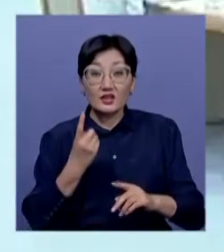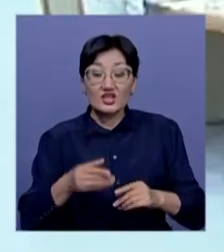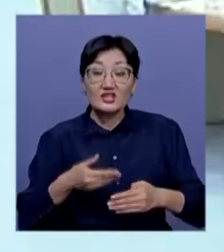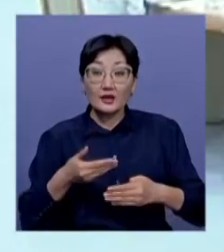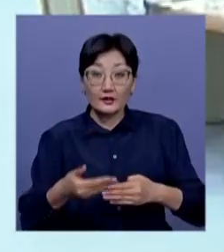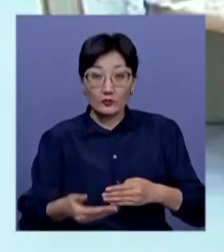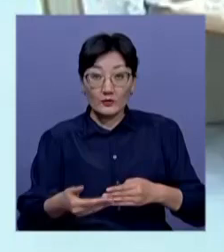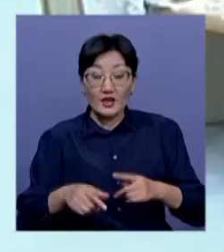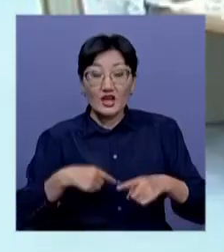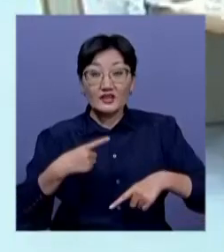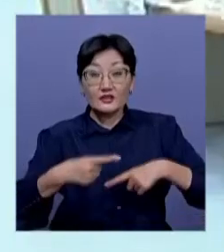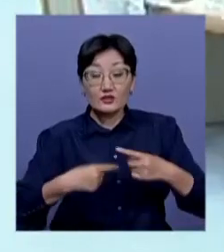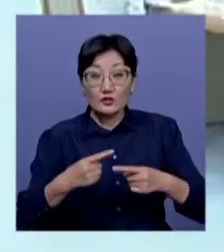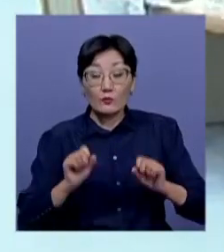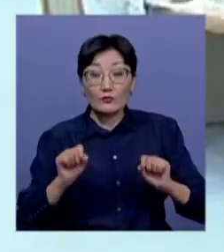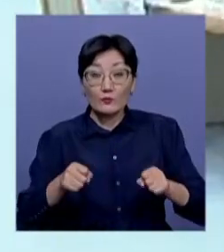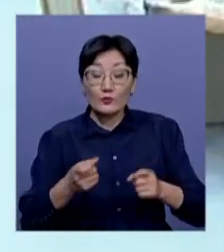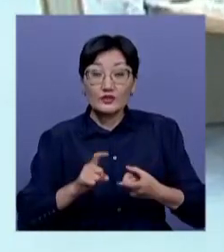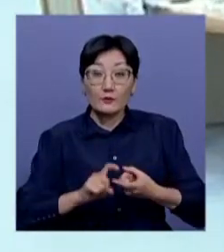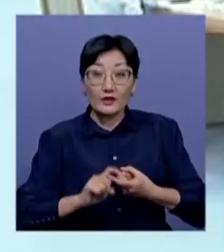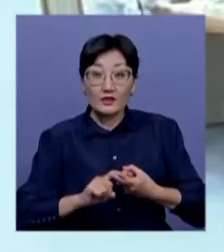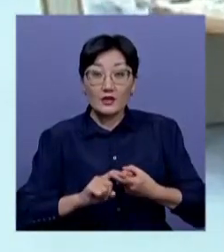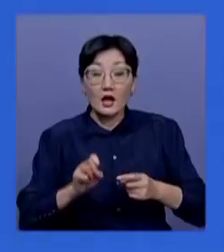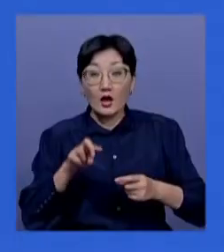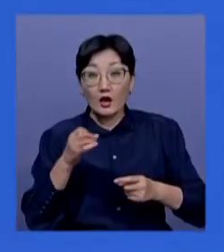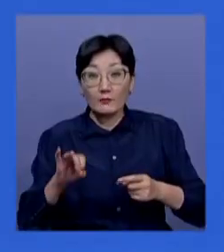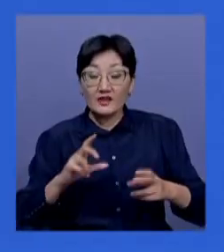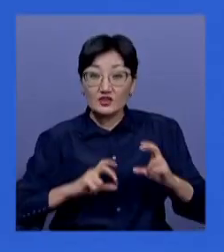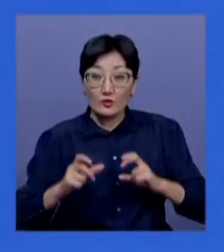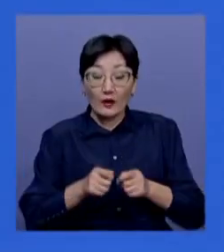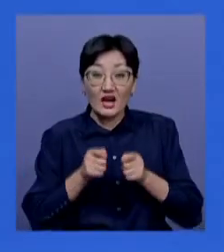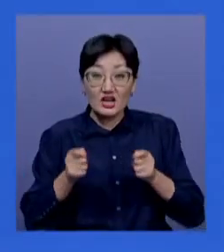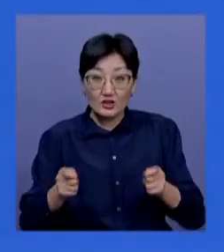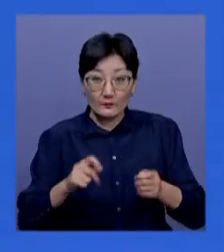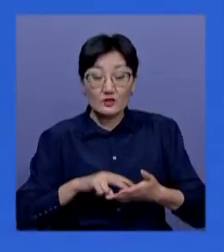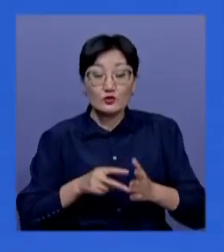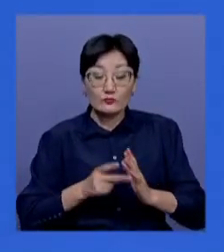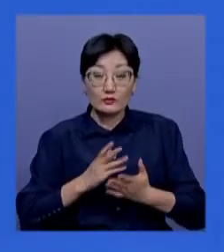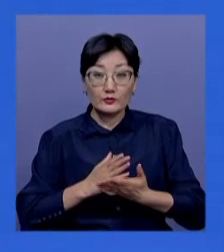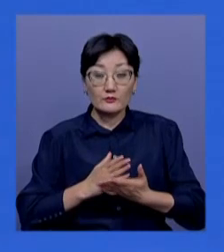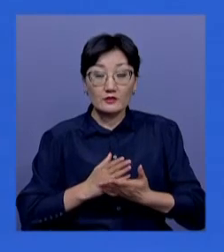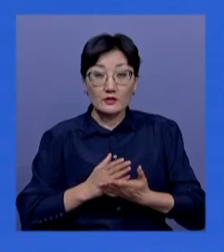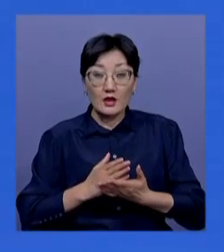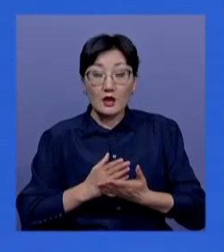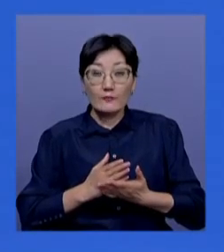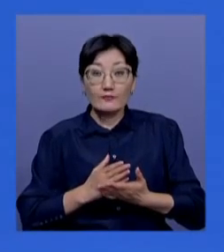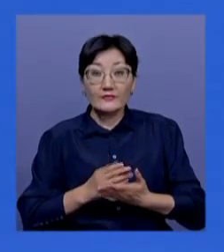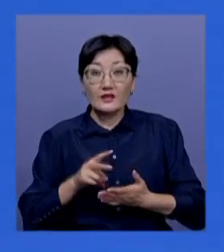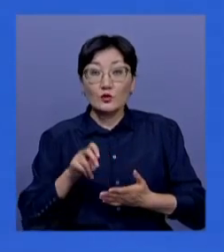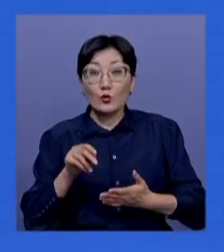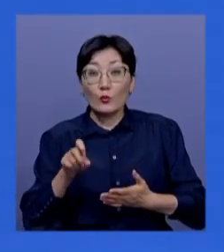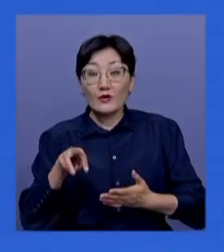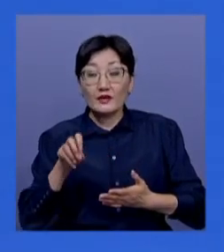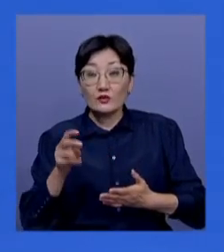ғана, келешекте мүмкіндікке қарай Абай институттарын ашамыз деп ойлаймын. Лев Гумилев